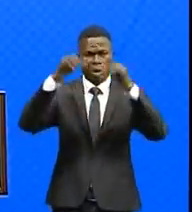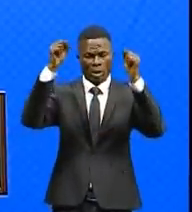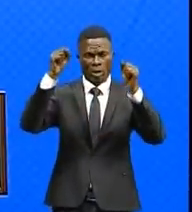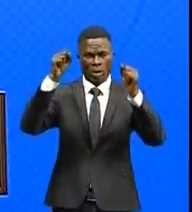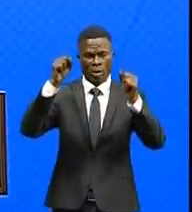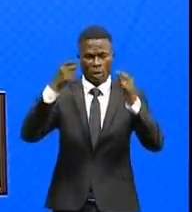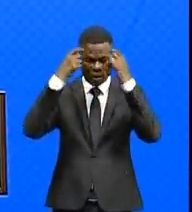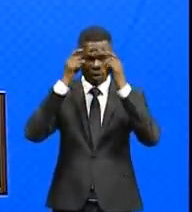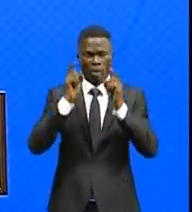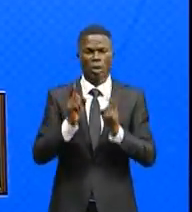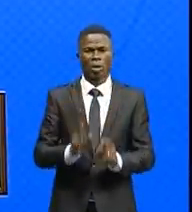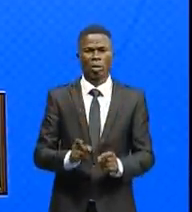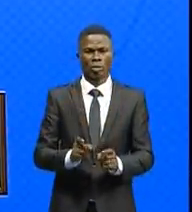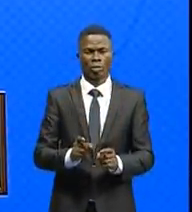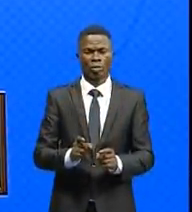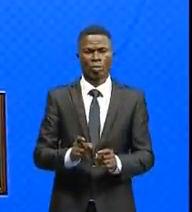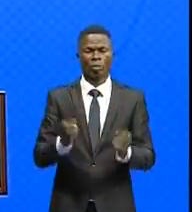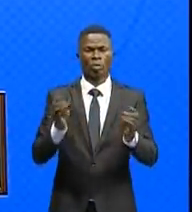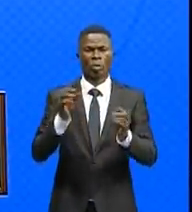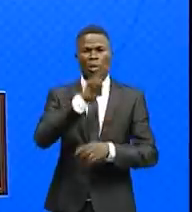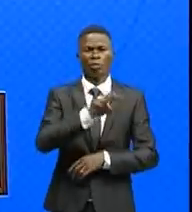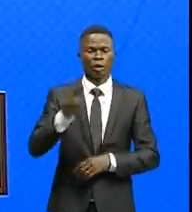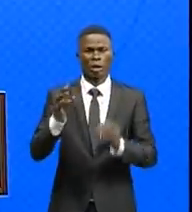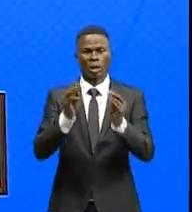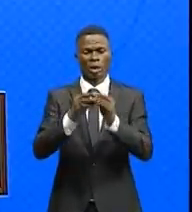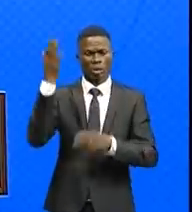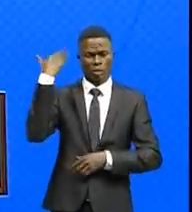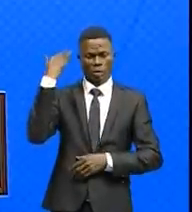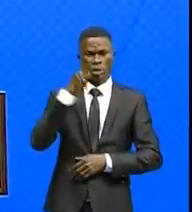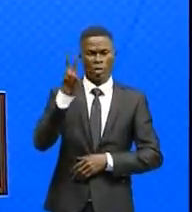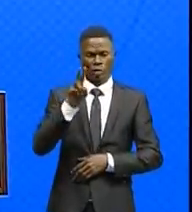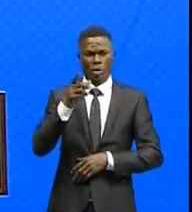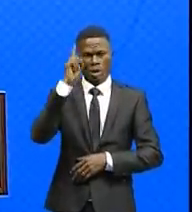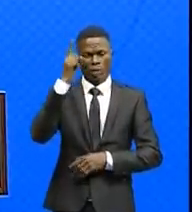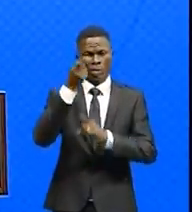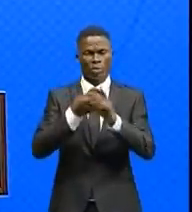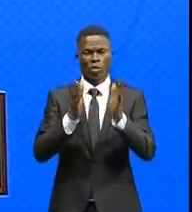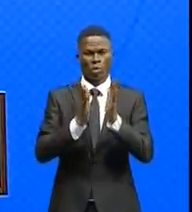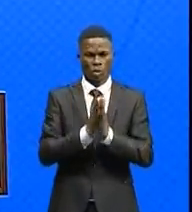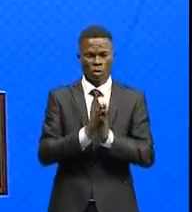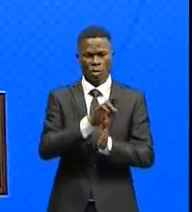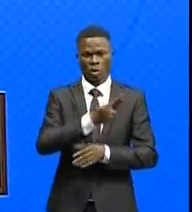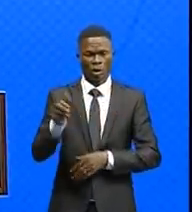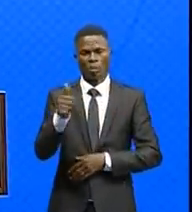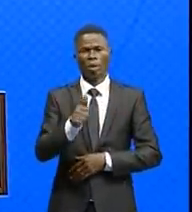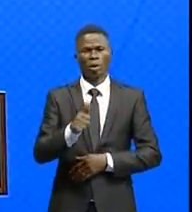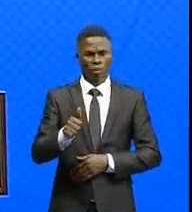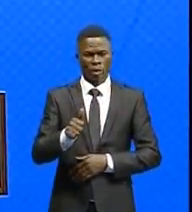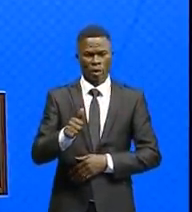le relevé des décisions prise lors de la 22e réunion tenue le vendredi 1er octobre